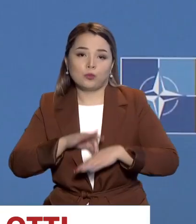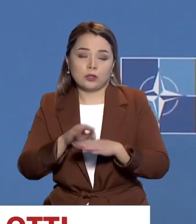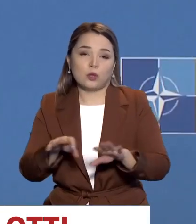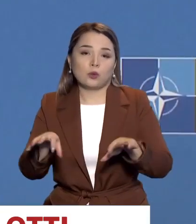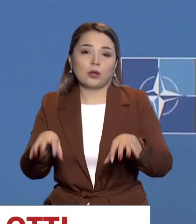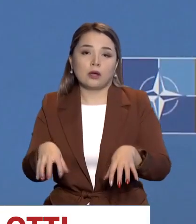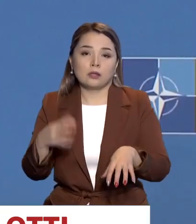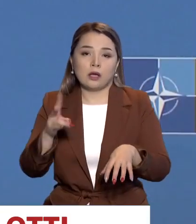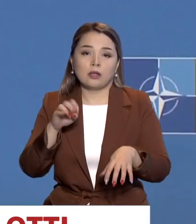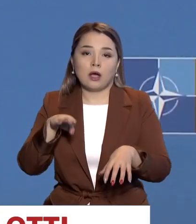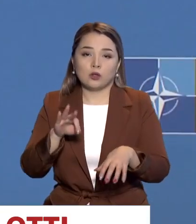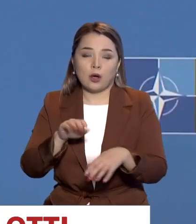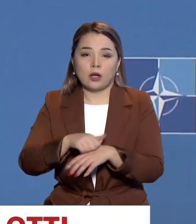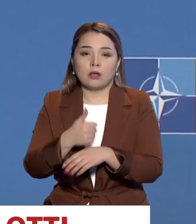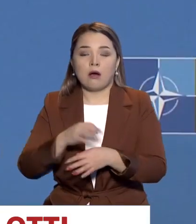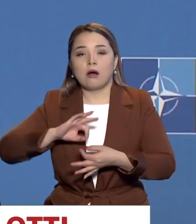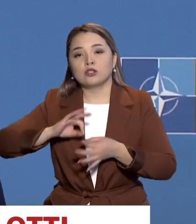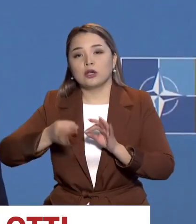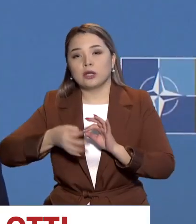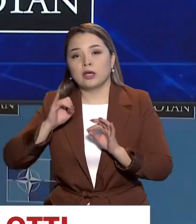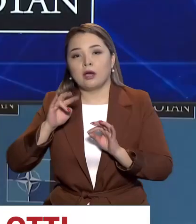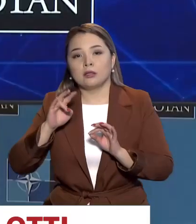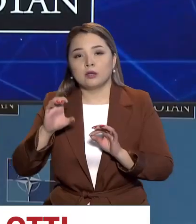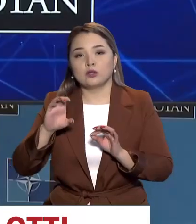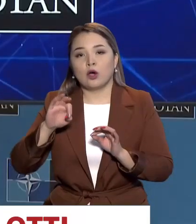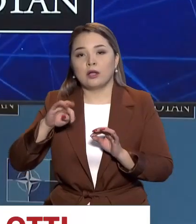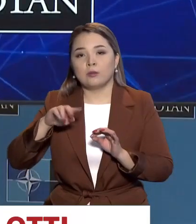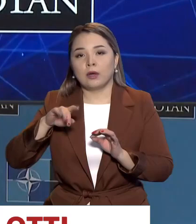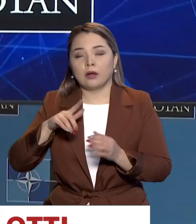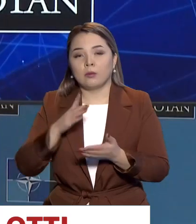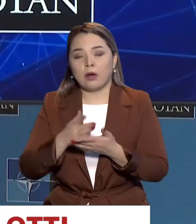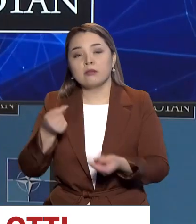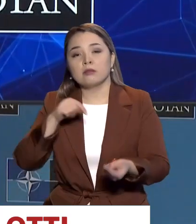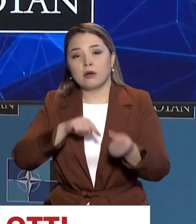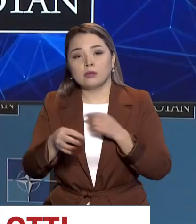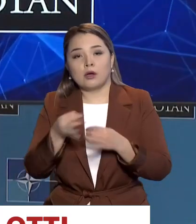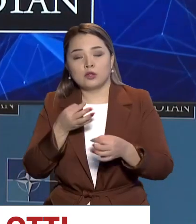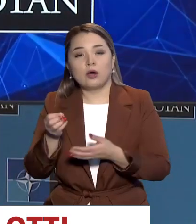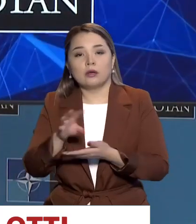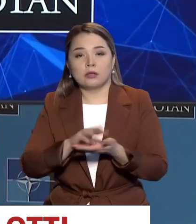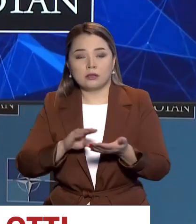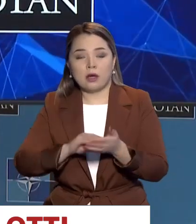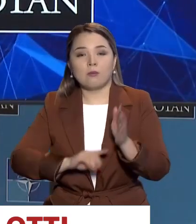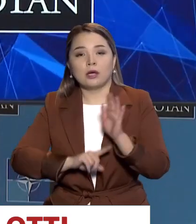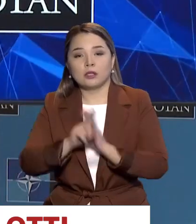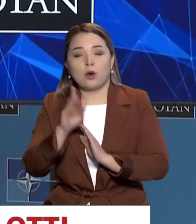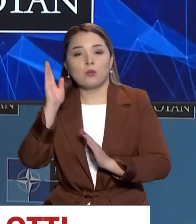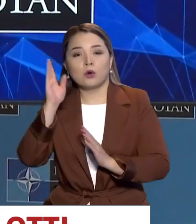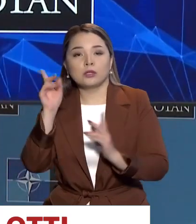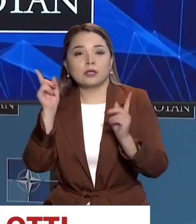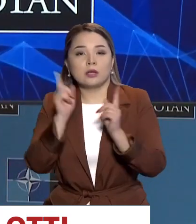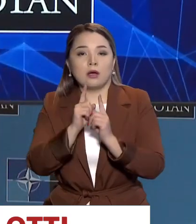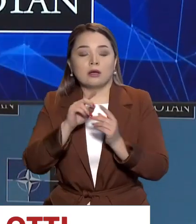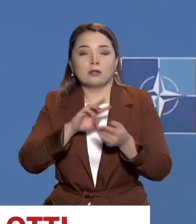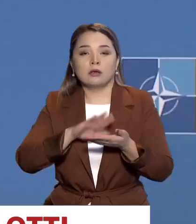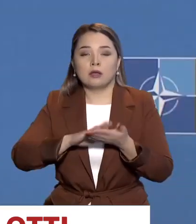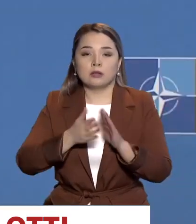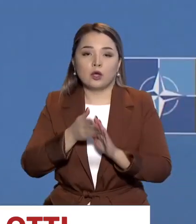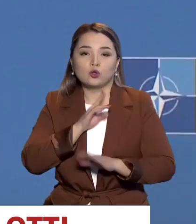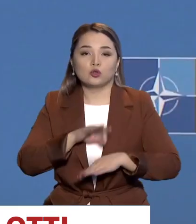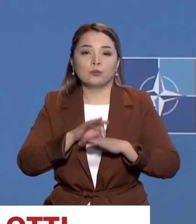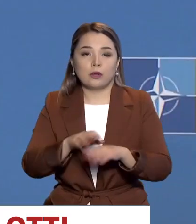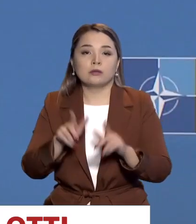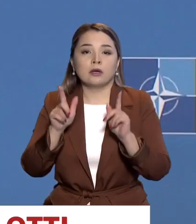төрағалық еткен НАТО-ның бас хатшысы Йенс Столтенберг тараптар диалогты қайта бастау және болашақ кездесулердің кестесін қарастыруға келісті